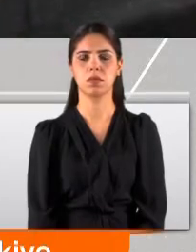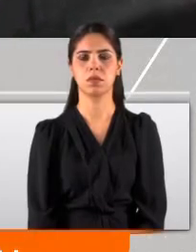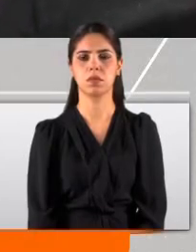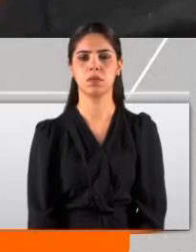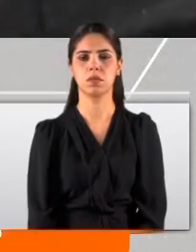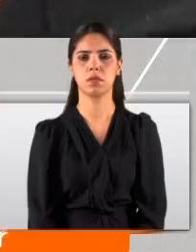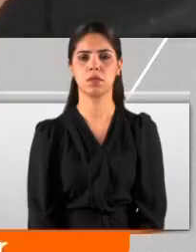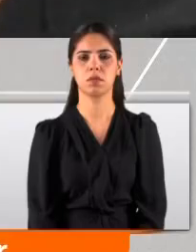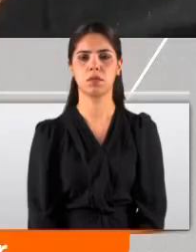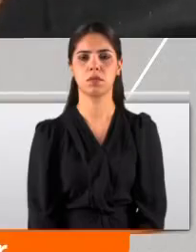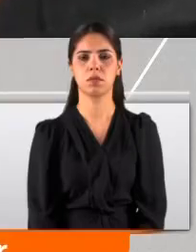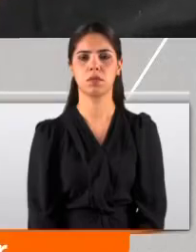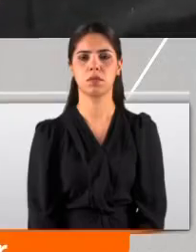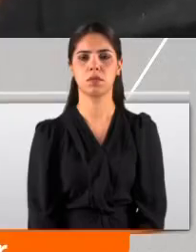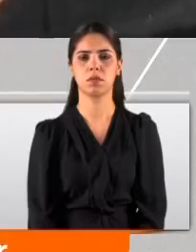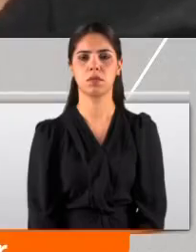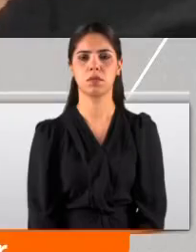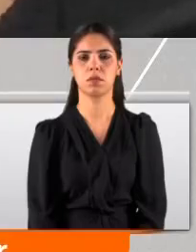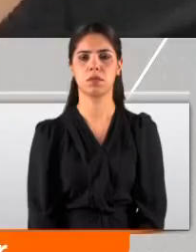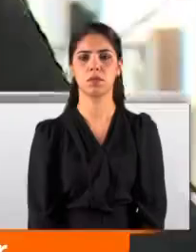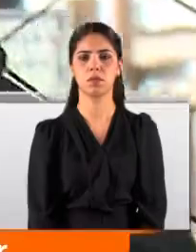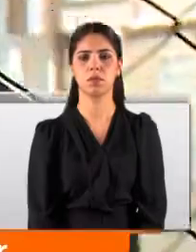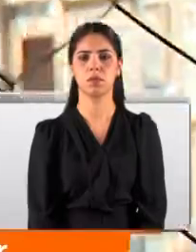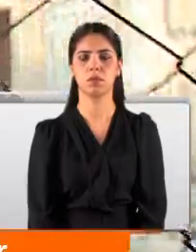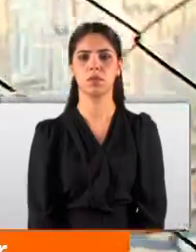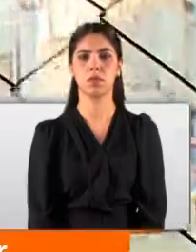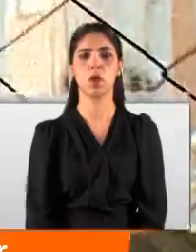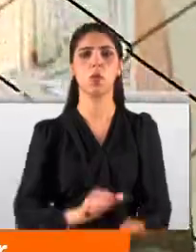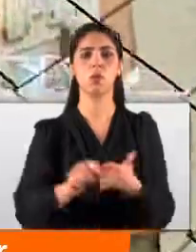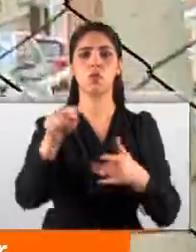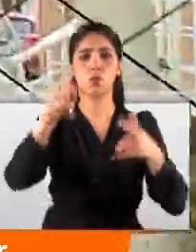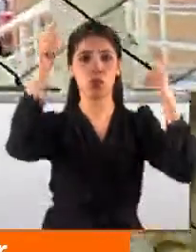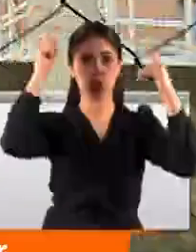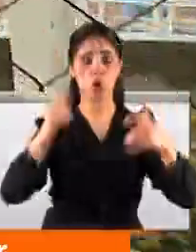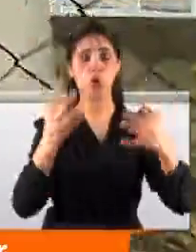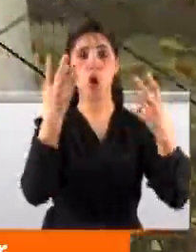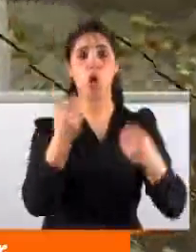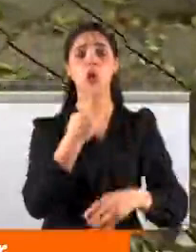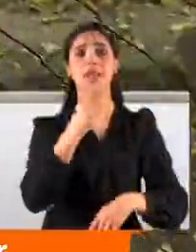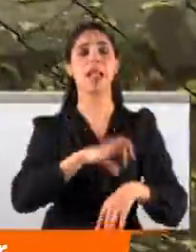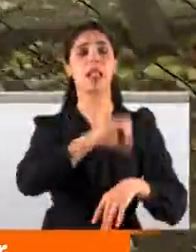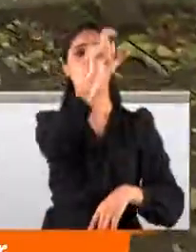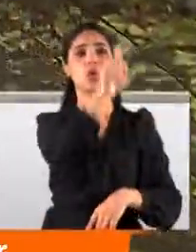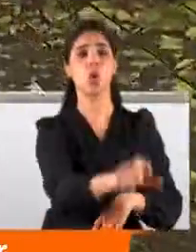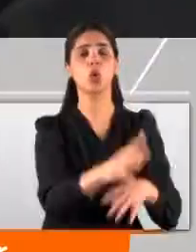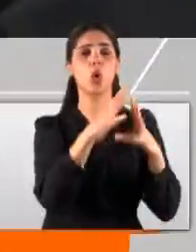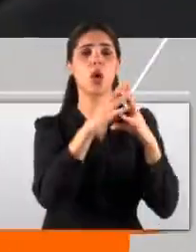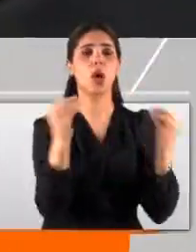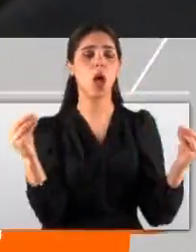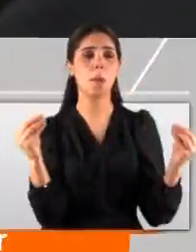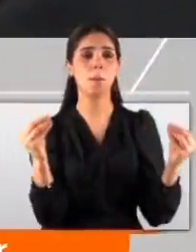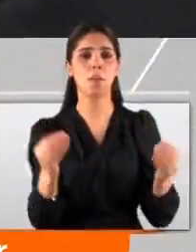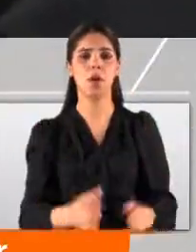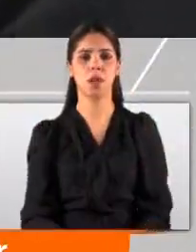ama gerçek yüzümü gördüğümde tabii ki mutsuzum. Tüm bunların sorumlusu olduğu iddia edilen doktorsa ortalarda yok.